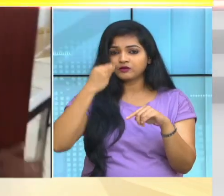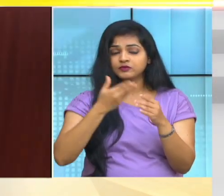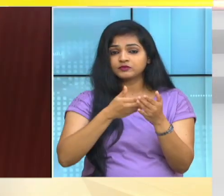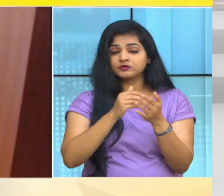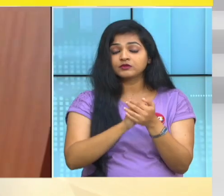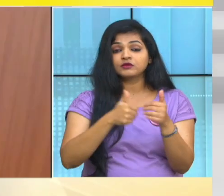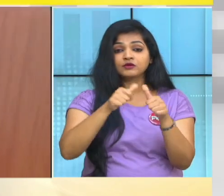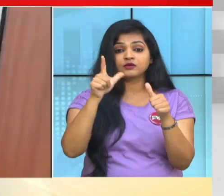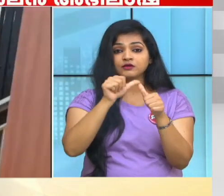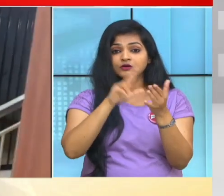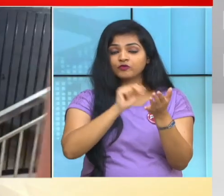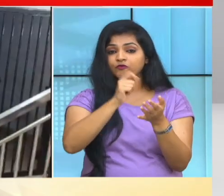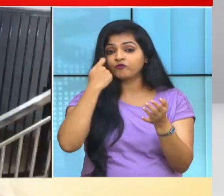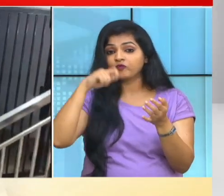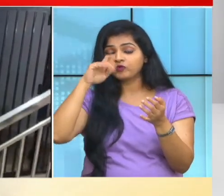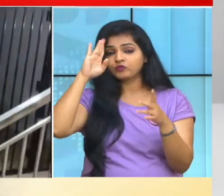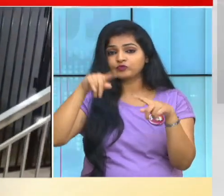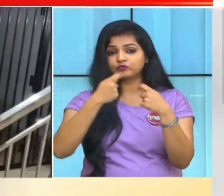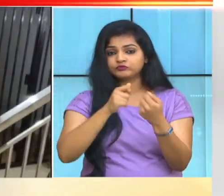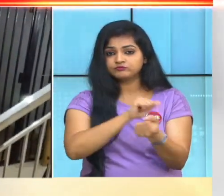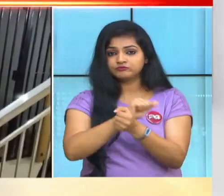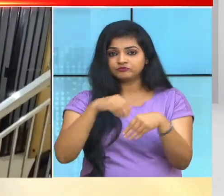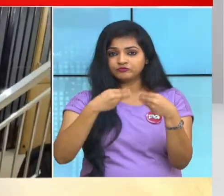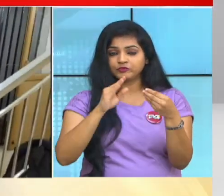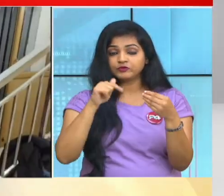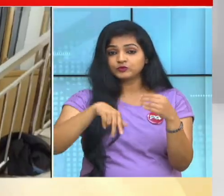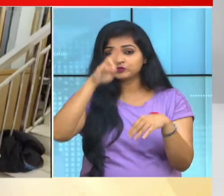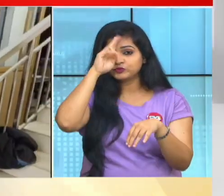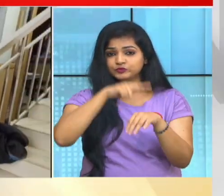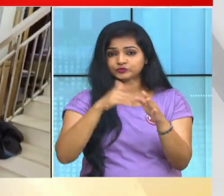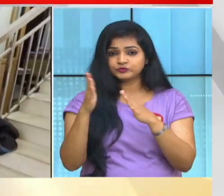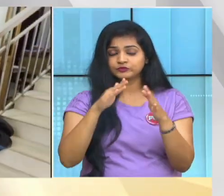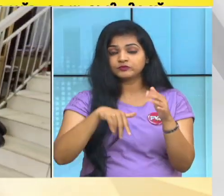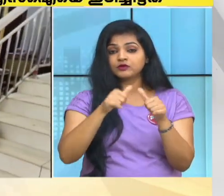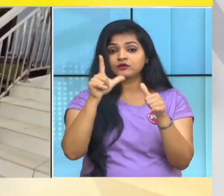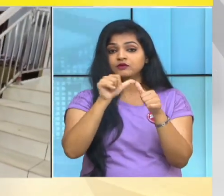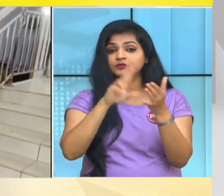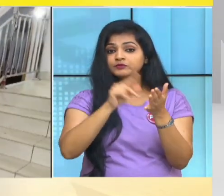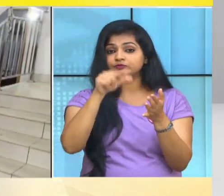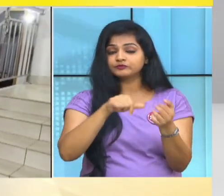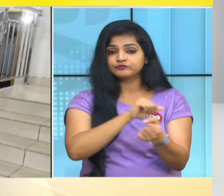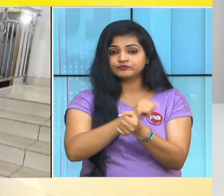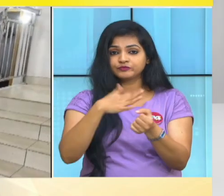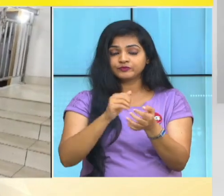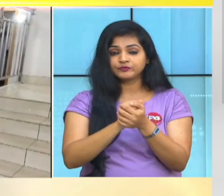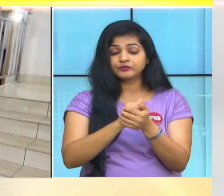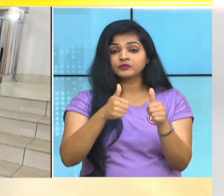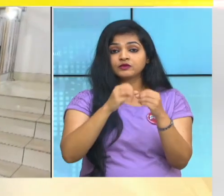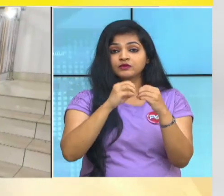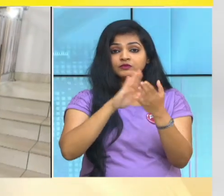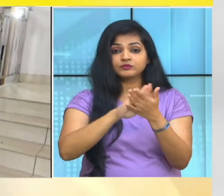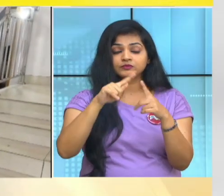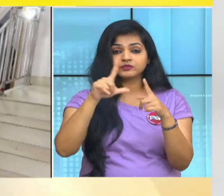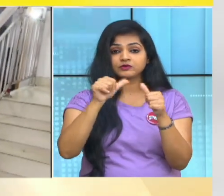അലന്റെ പിതാവിനെ പോലീസ് കസ്റ്റഡിയിലെടുത്തിരുന്നു. അതിനുശേഷം ഇന്ന് ഉച്ചയോടുകൂടിയാണ് അലൻ പിടിയിലാകുന്നത്. ഞാങ്ങാട്ടിരി സ്വദേശി അഭിലാഷിന്റെ ഉടമസ്ഥതയിലുള്ളതാണ് ഈ